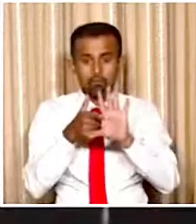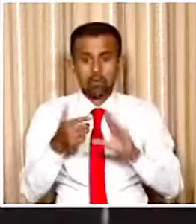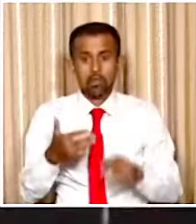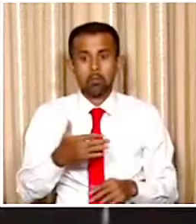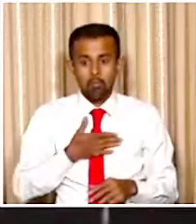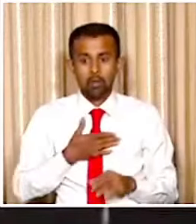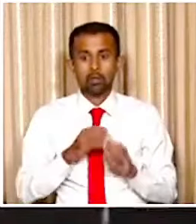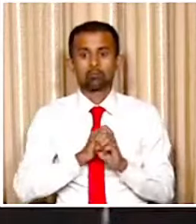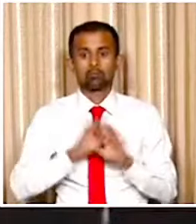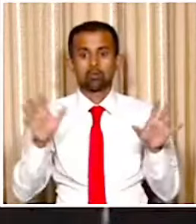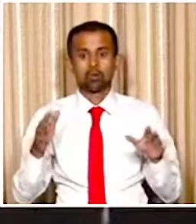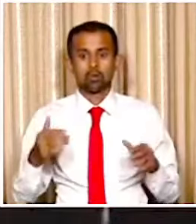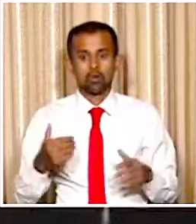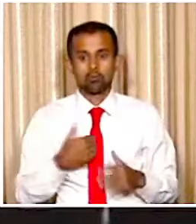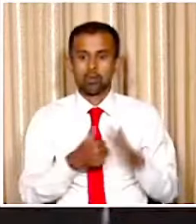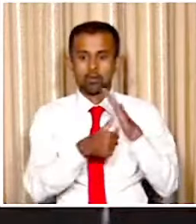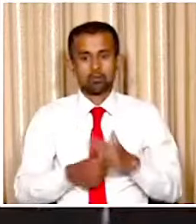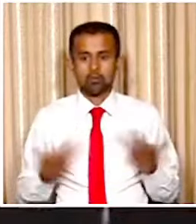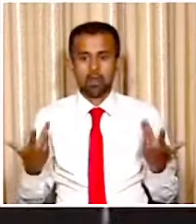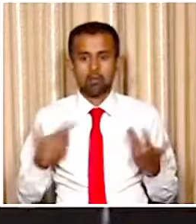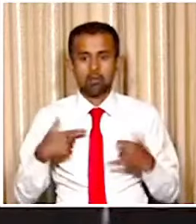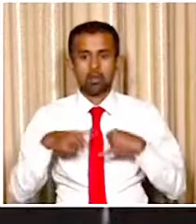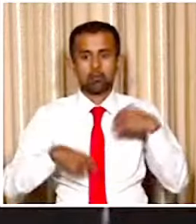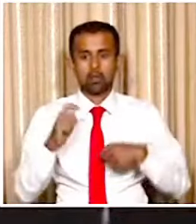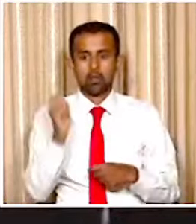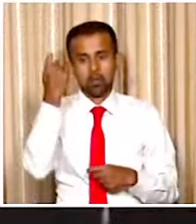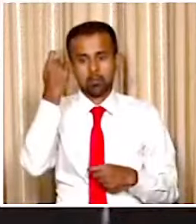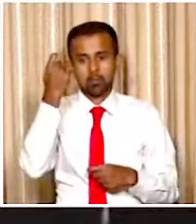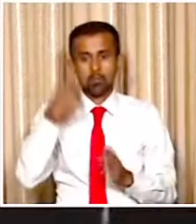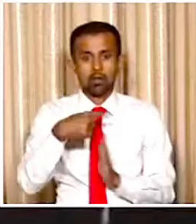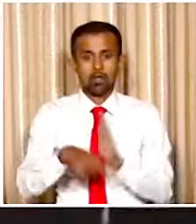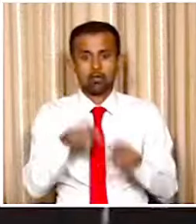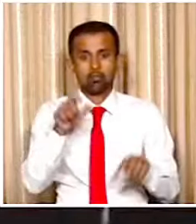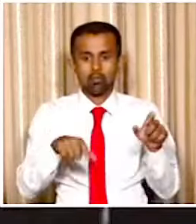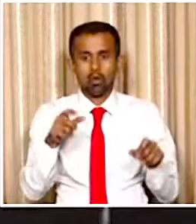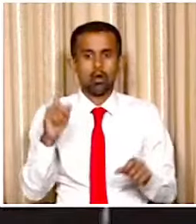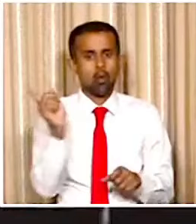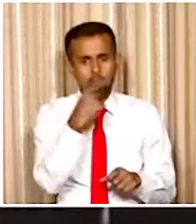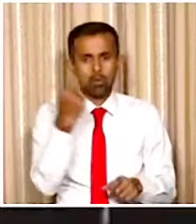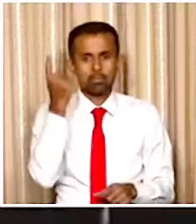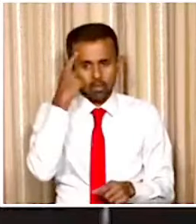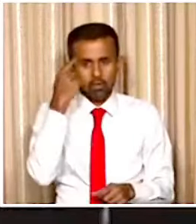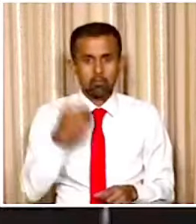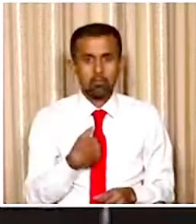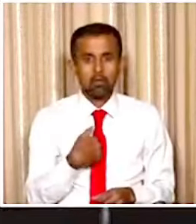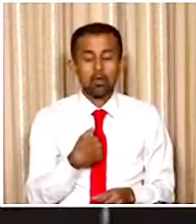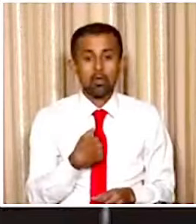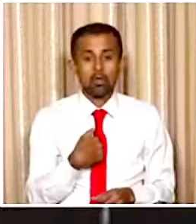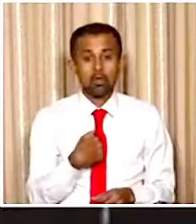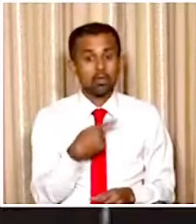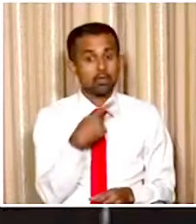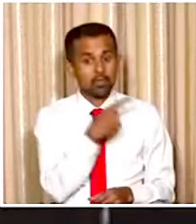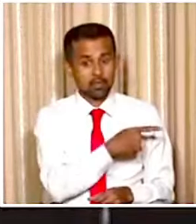දැම්මා. මට ඒකෙන් හානියක් වුණේ නැහැ. මම මැතිවරණ ජයග්‍රහණය කරා. මේ රටේ මිනිස්සු දන්නවා මං කවුද කියලා. හැබැයි ඒ